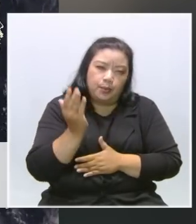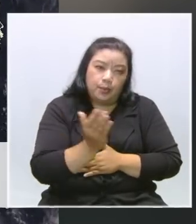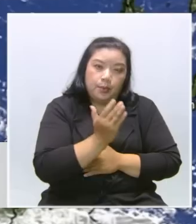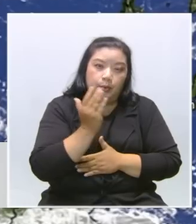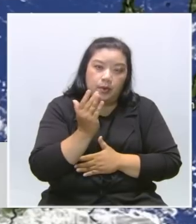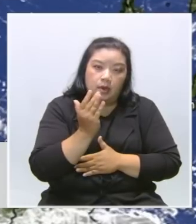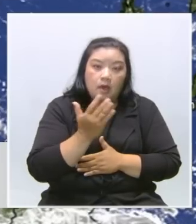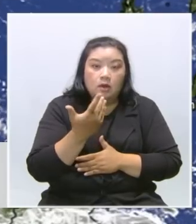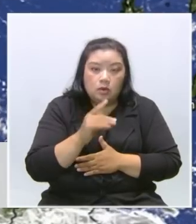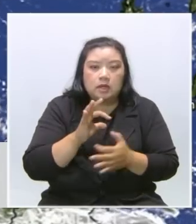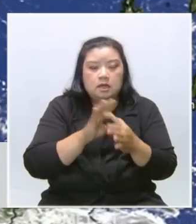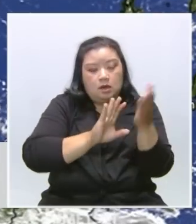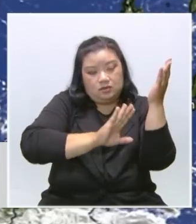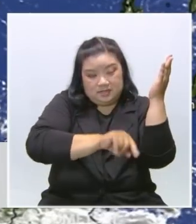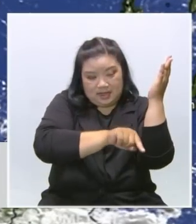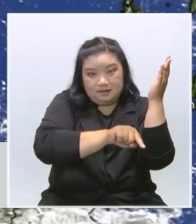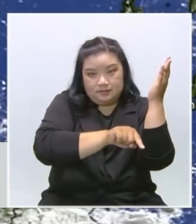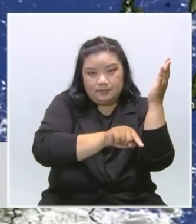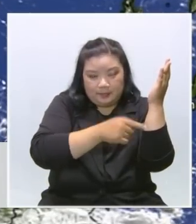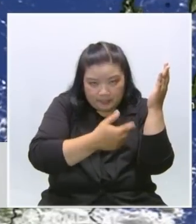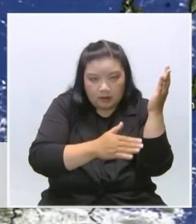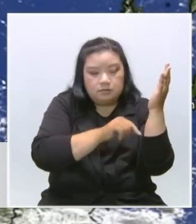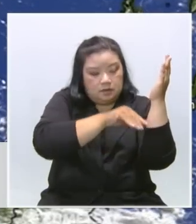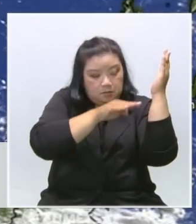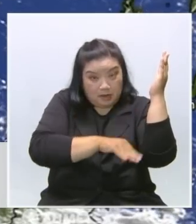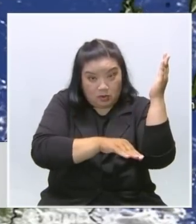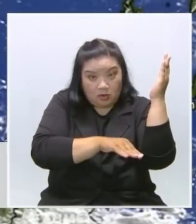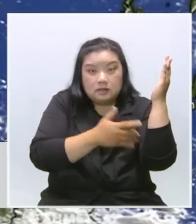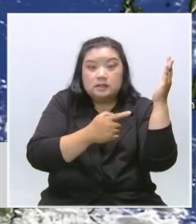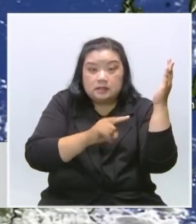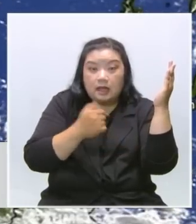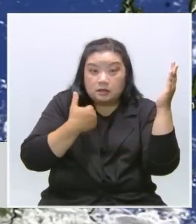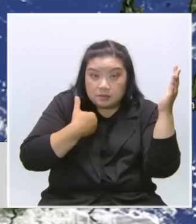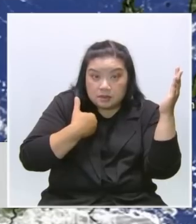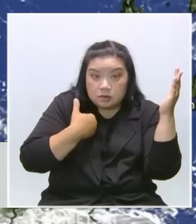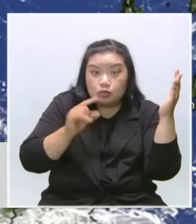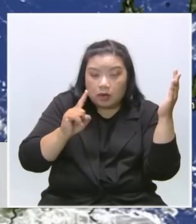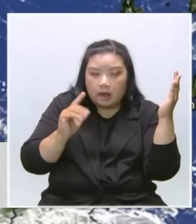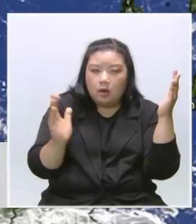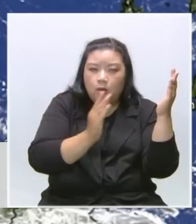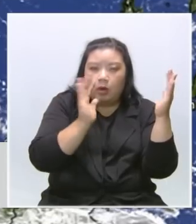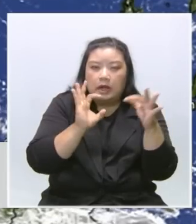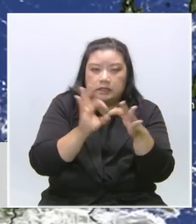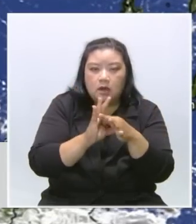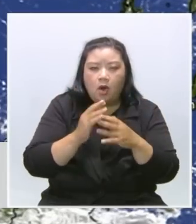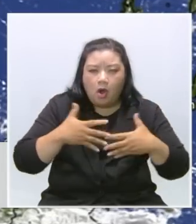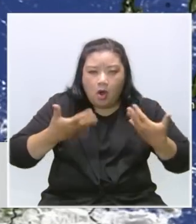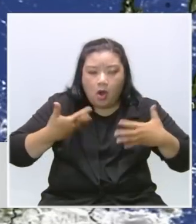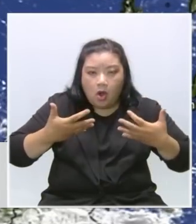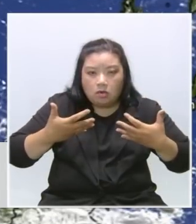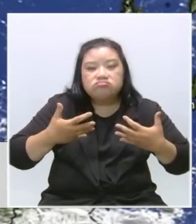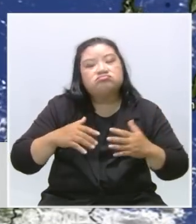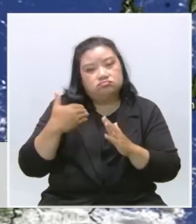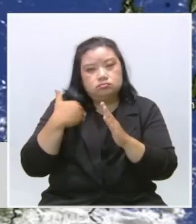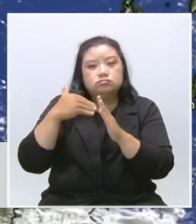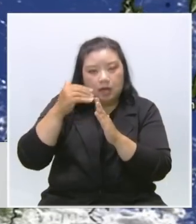ใต้พัดปกครุมภาคอีสารตอนล่างพักตะวันออกส่นย่มความโคตอากาศเนองจากความร้อนยัคงปกคร่มภาค